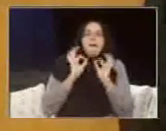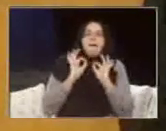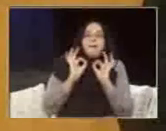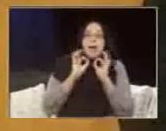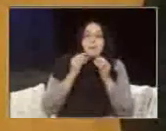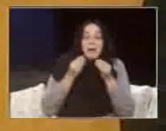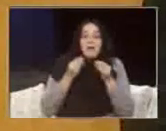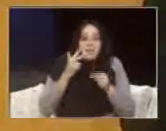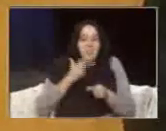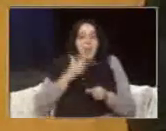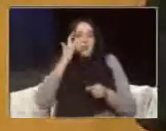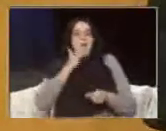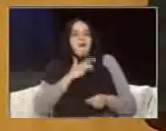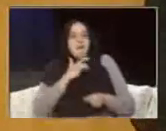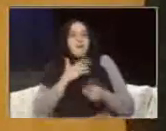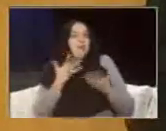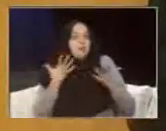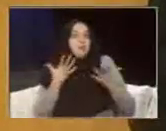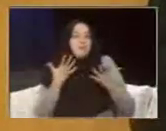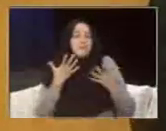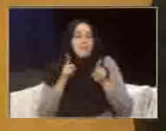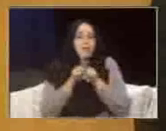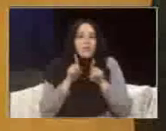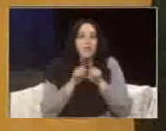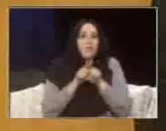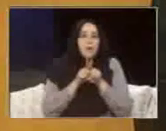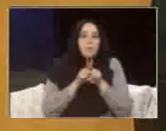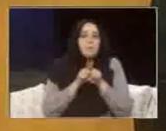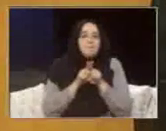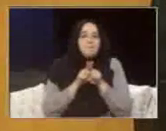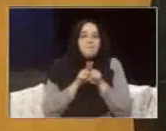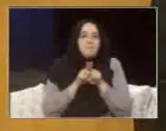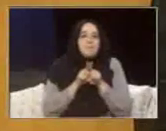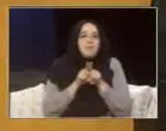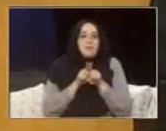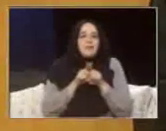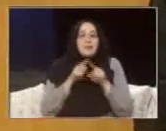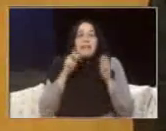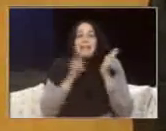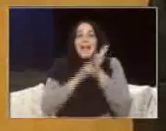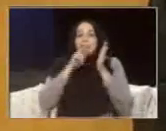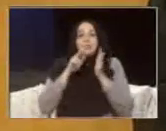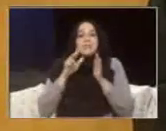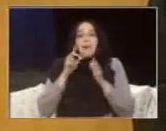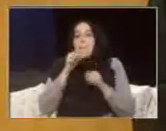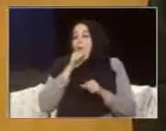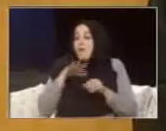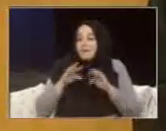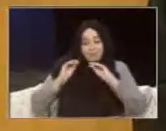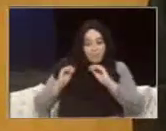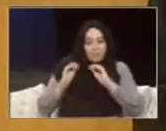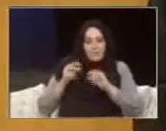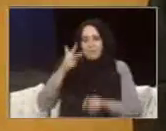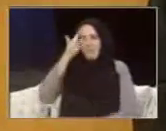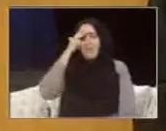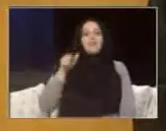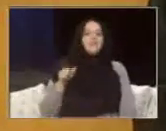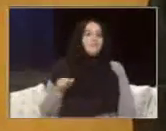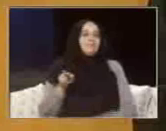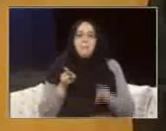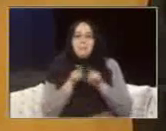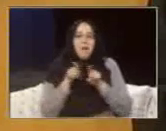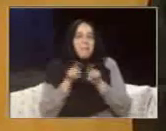نفسه أثرا كما تركت ذلك أو كما ترك ذلك الأثر الذي علمه النبي صلى الله عليه وسلم ابن العباس،